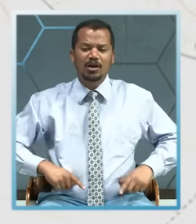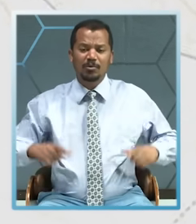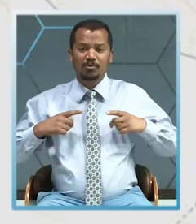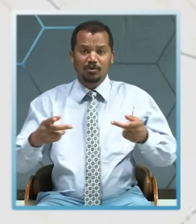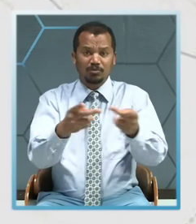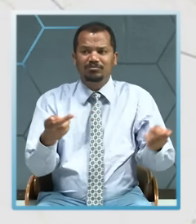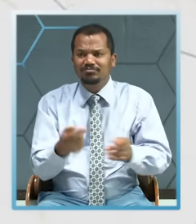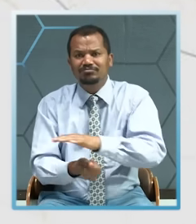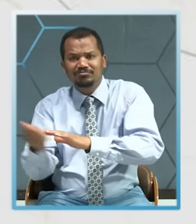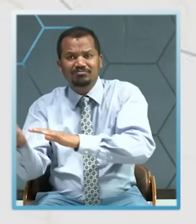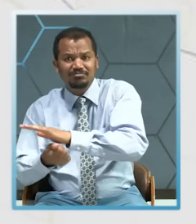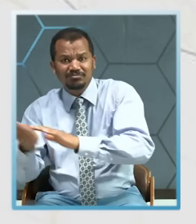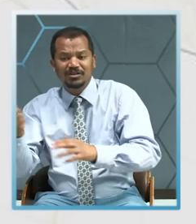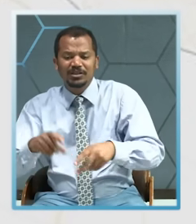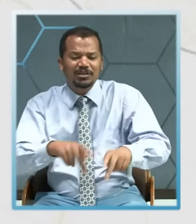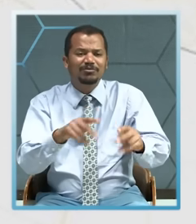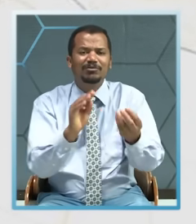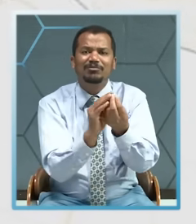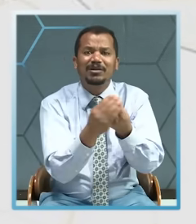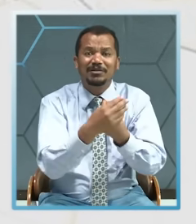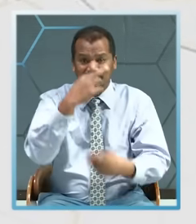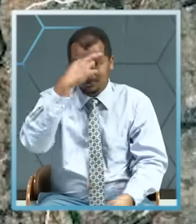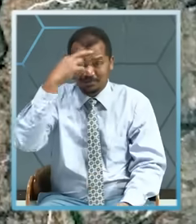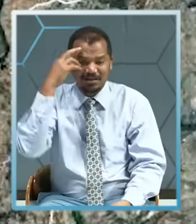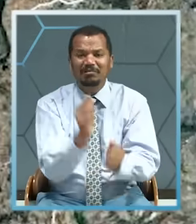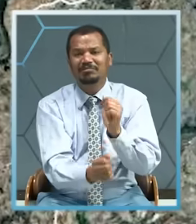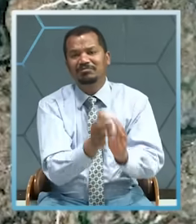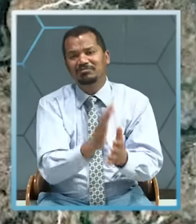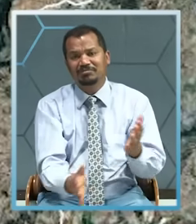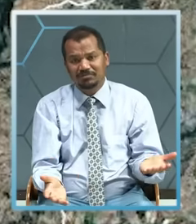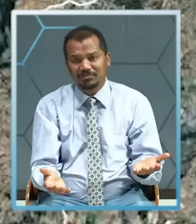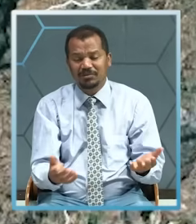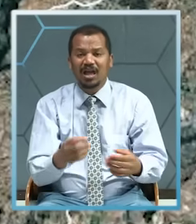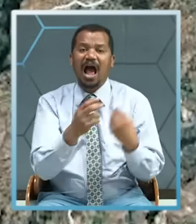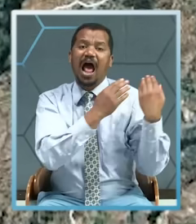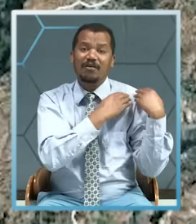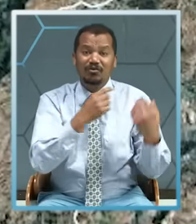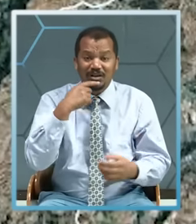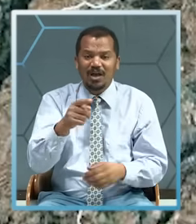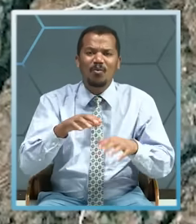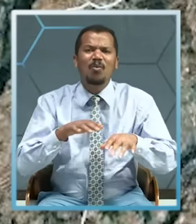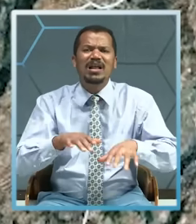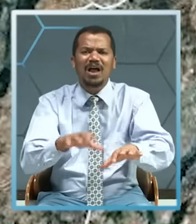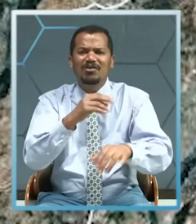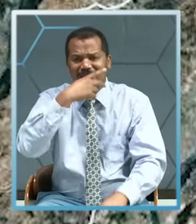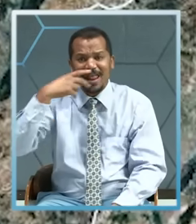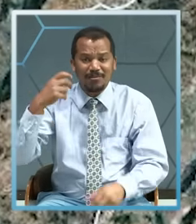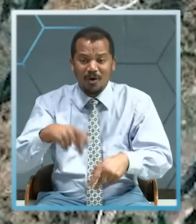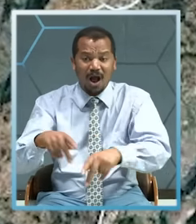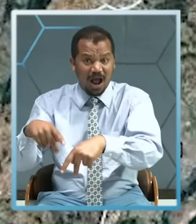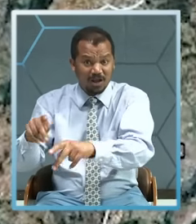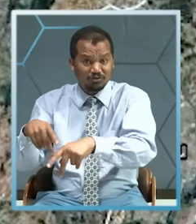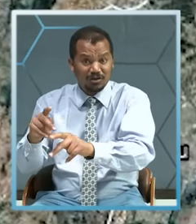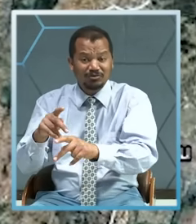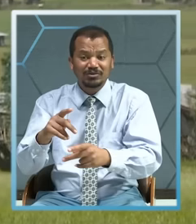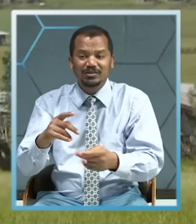ንጹሃንን ከመኖሪያ ቀያቸው በማፈናቀል ሰብሉ በእንክብካቤ ጦት እንዲወድም አድርጓል ብለዋል። ኃላፊው እንዳሉት ወራሪውና ዘራፊው